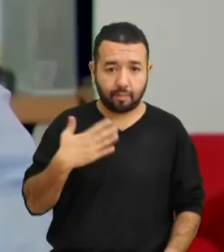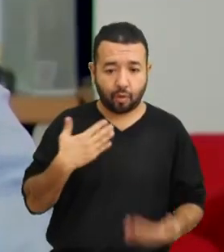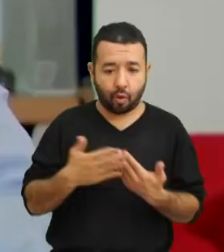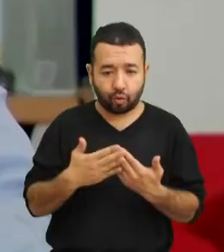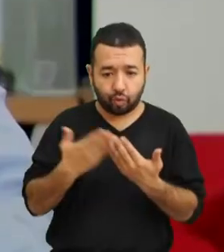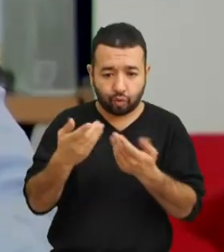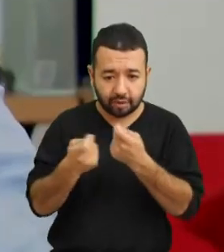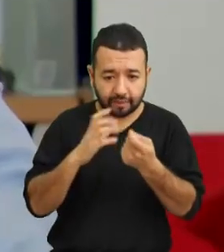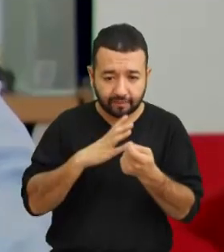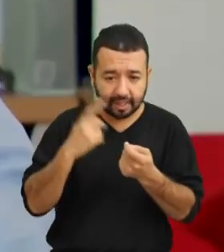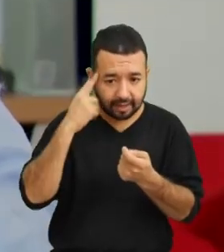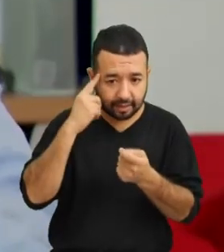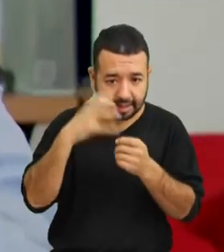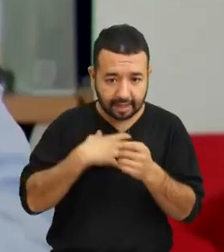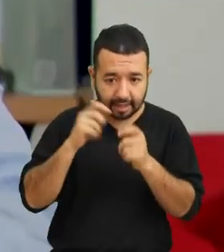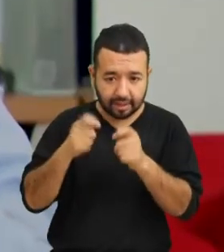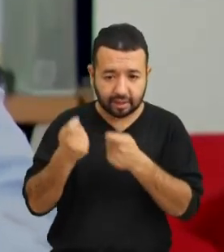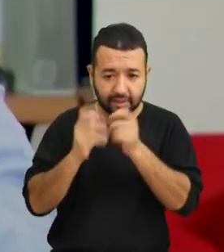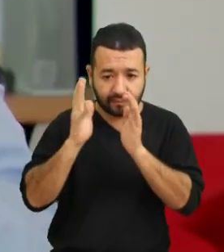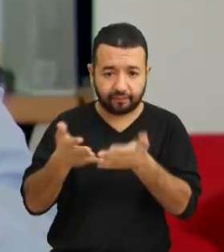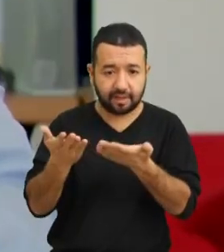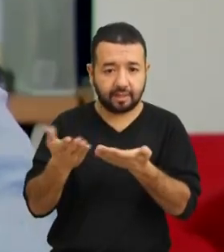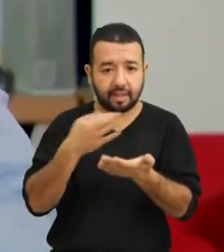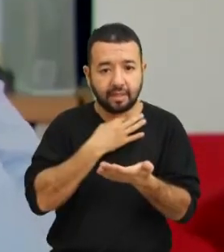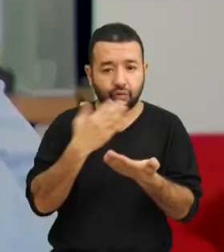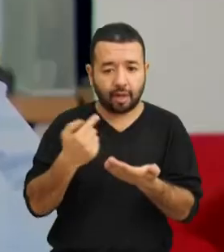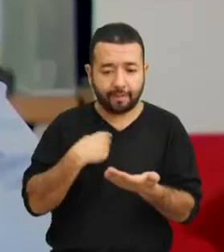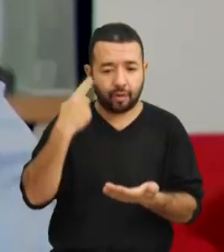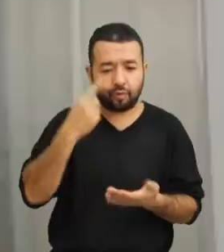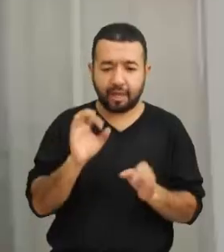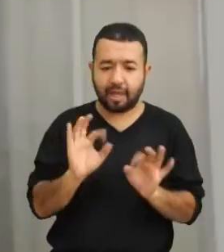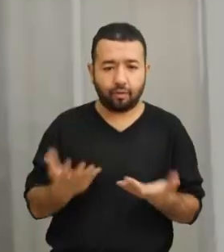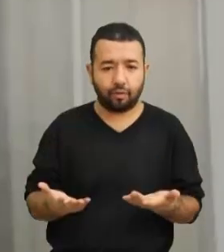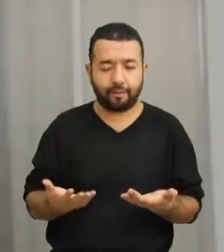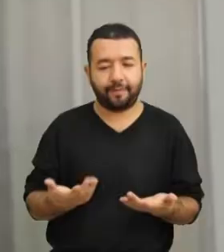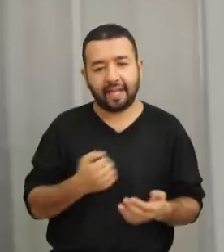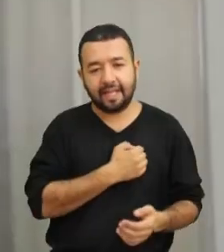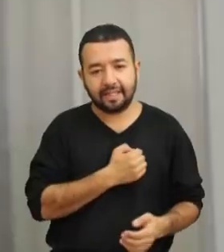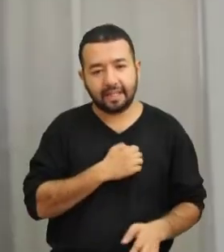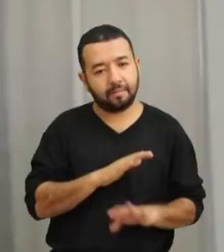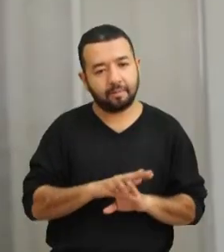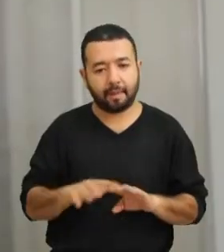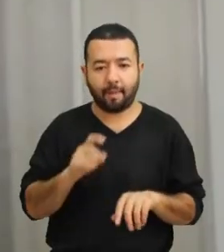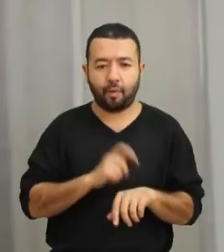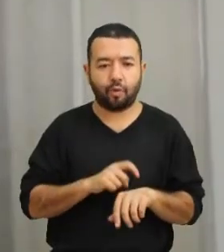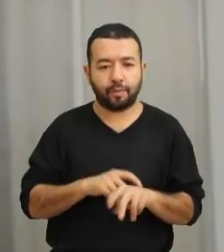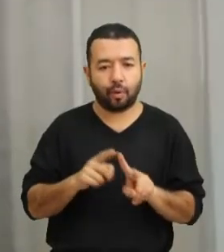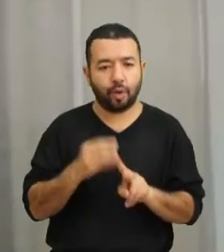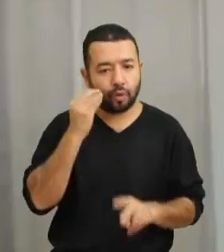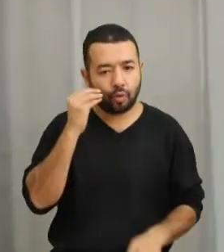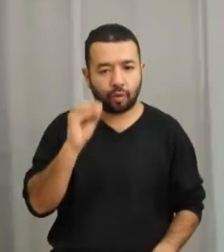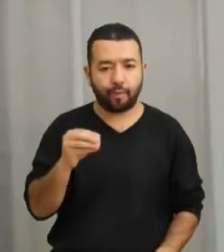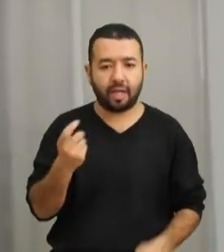düğün hazırlığım var. İşin başından aşkın, çok teşekkür ederim beni düşündüğün için. Ay canım. Tamam o zaman Nurhancığım.